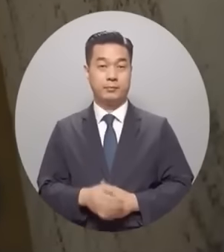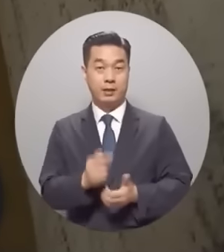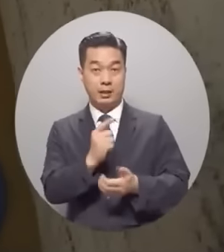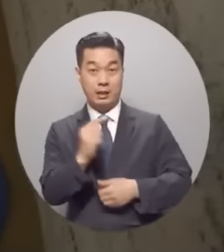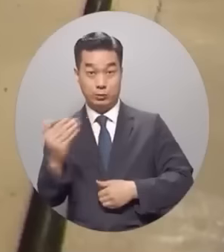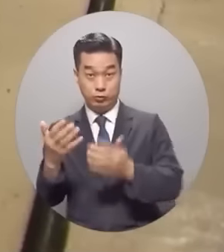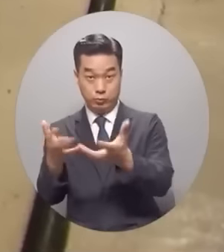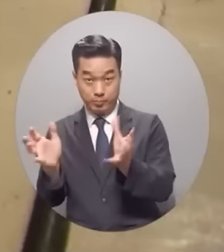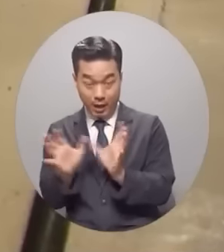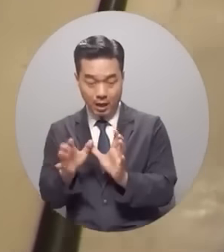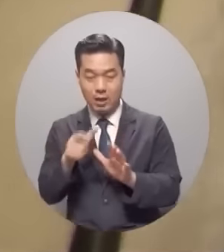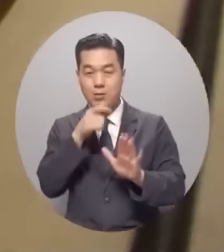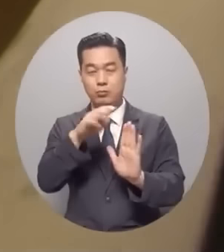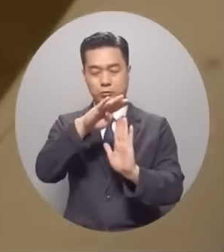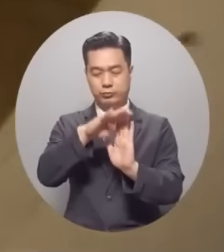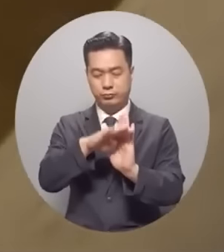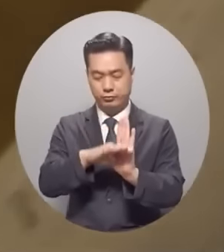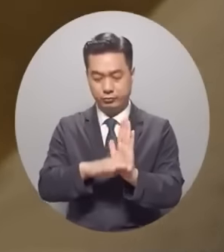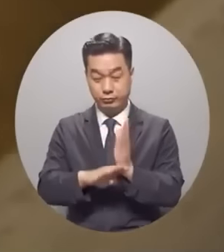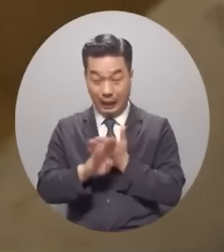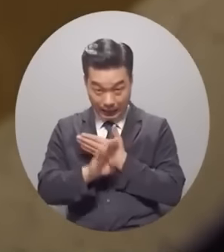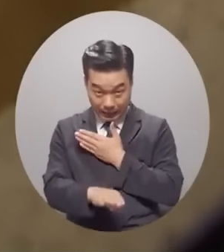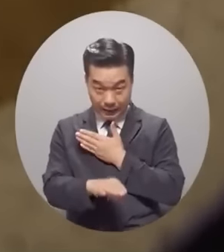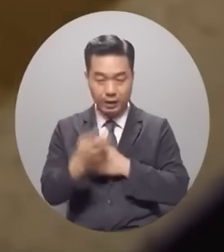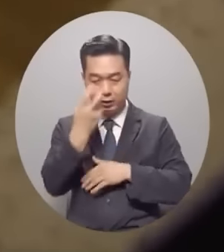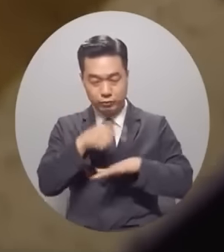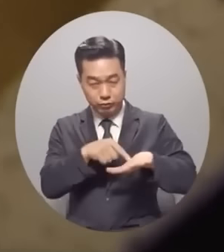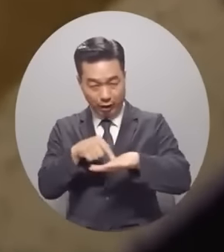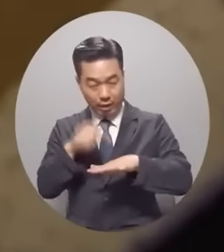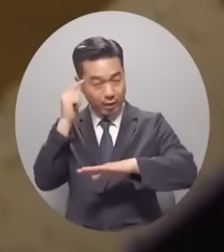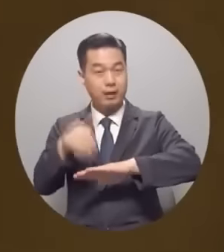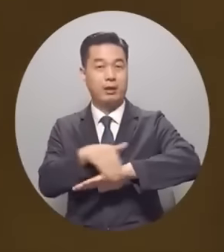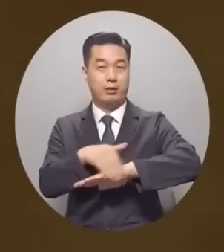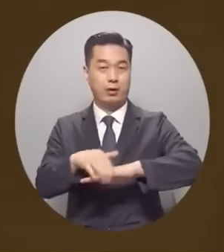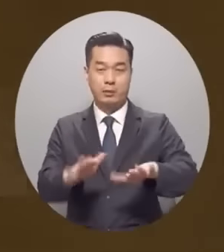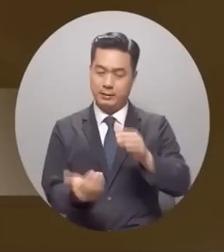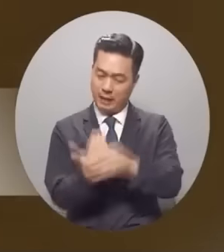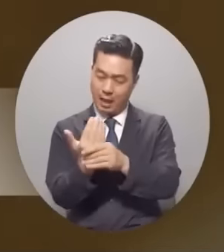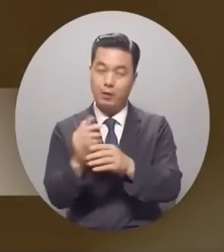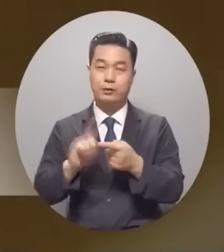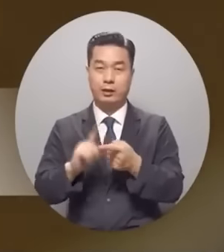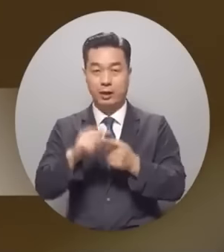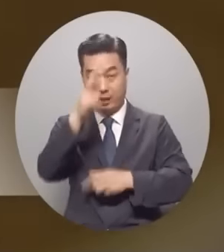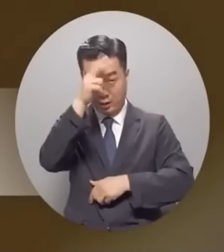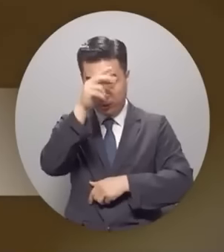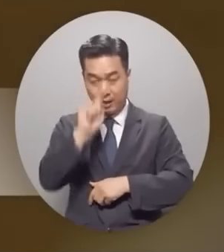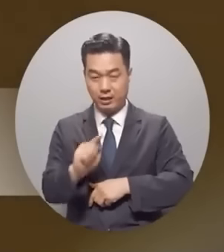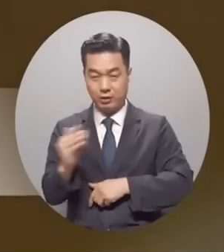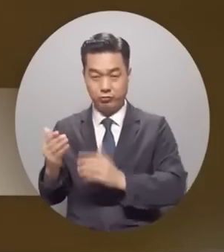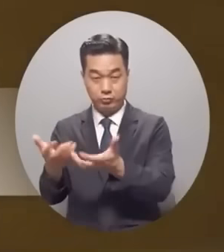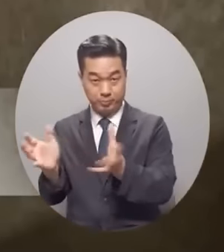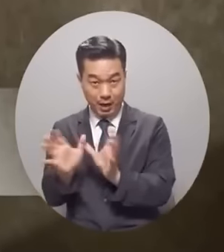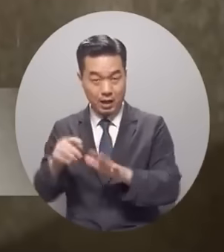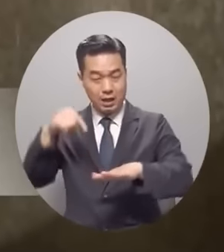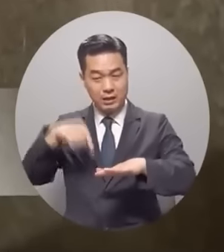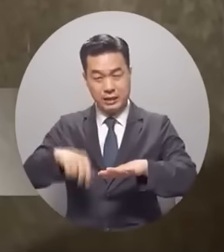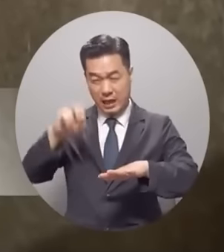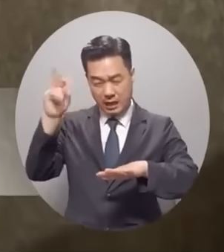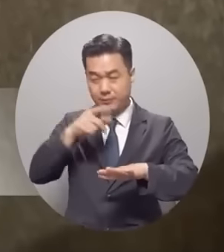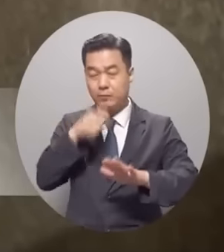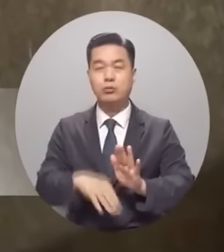2층에 물이 빠지는 대로 추가 수색을 이어갈 방침입니다. 이번 사고에 대해 경찰과 소방당국은 지하 주차장의 갑작스런